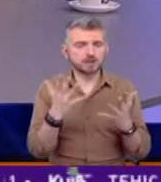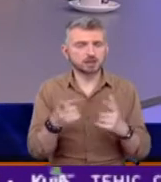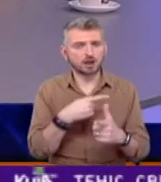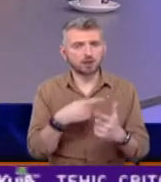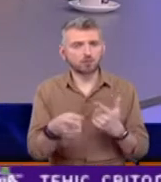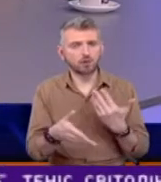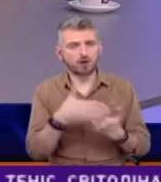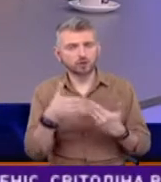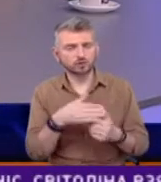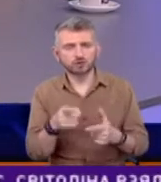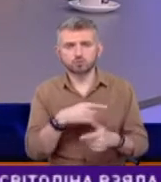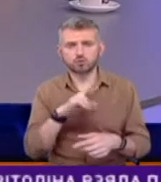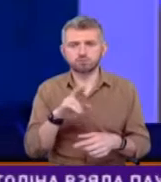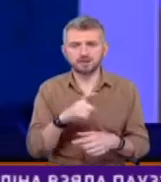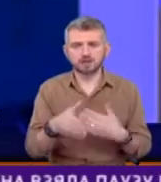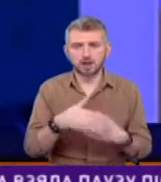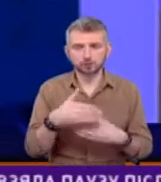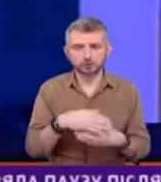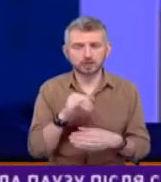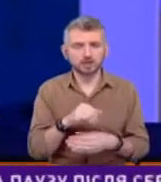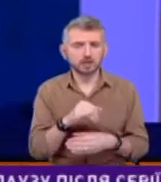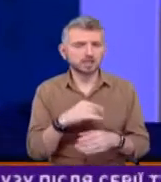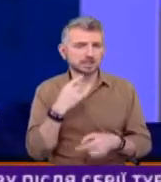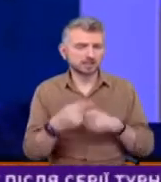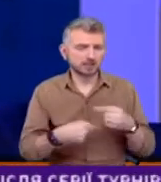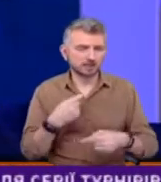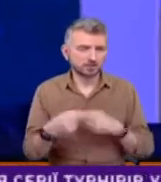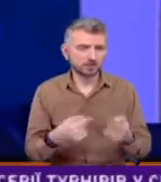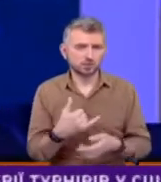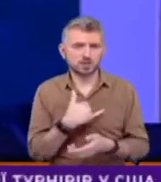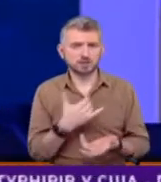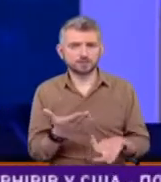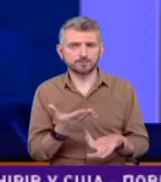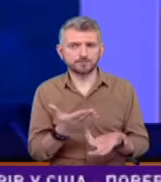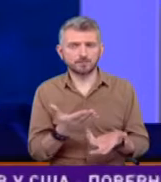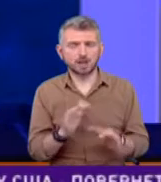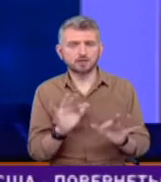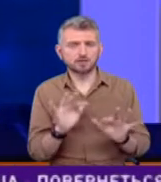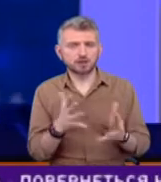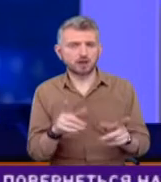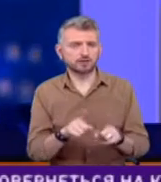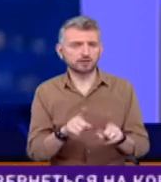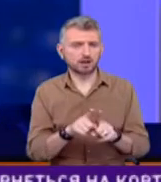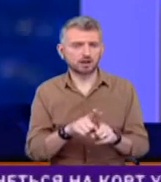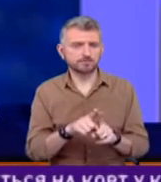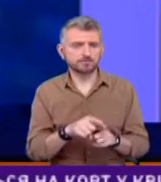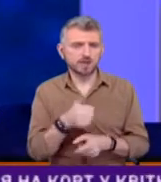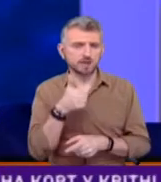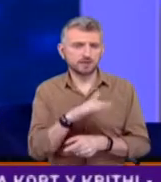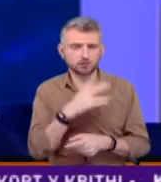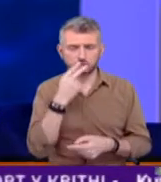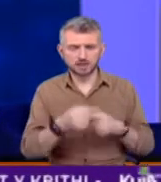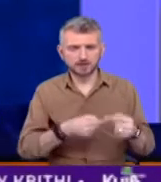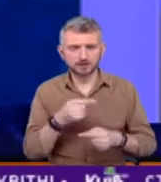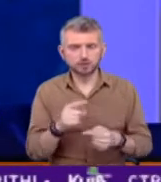там карності, або безкарності. Ну і зазвичай у нас складається якась така недобра традиція,